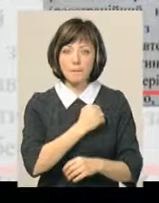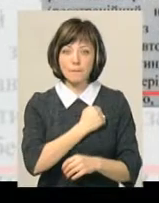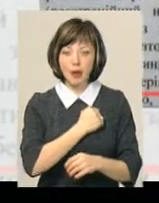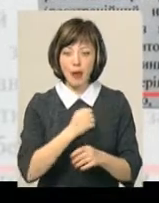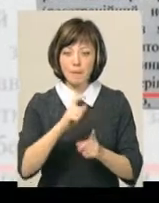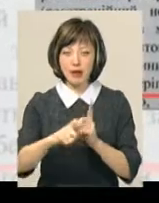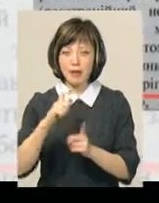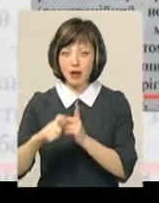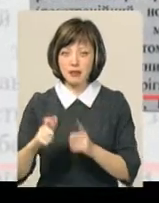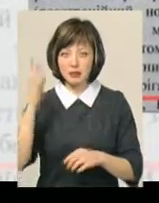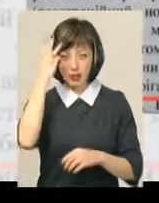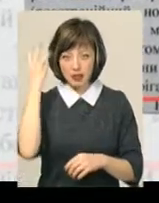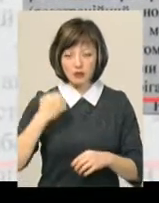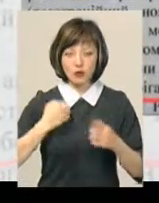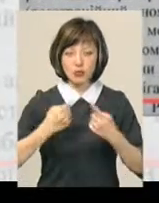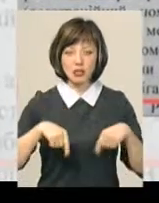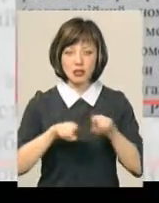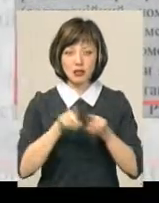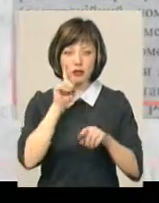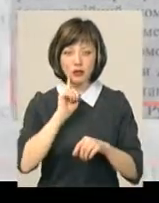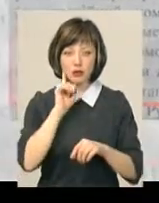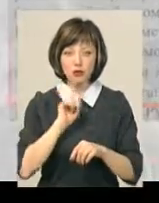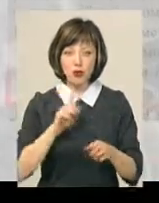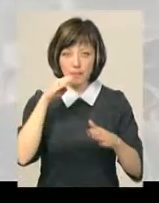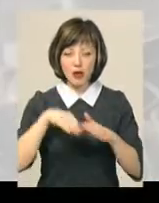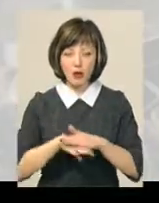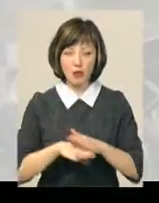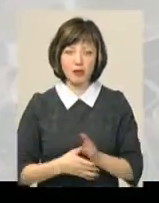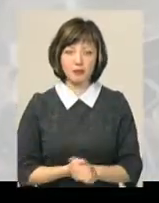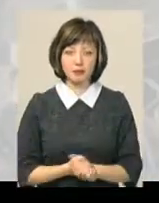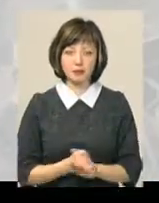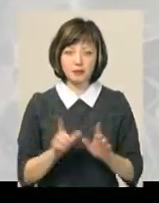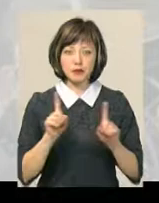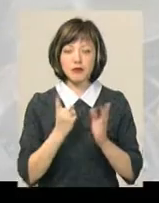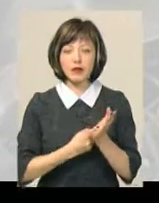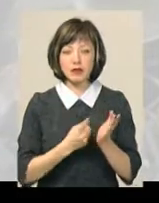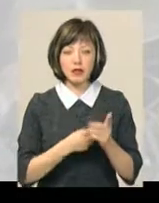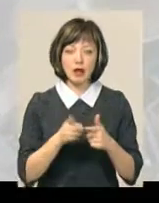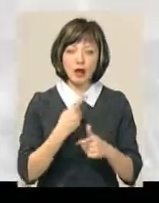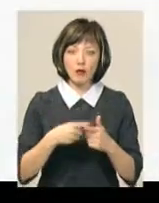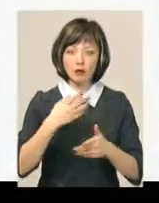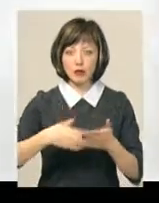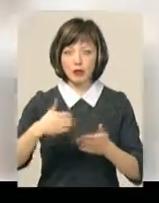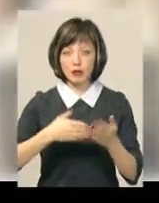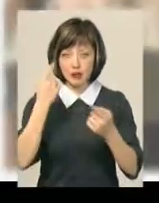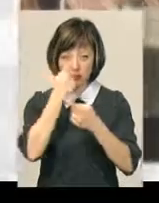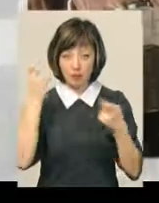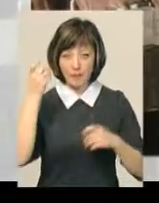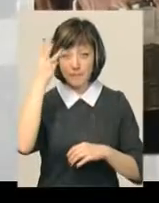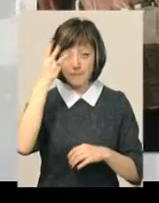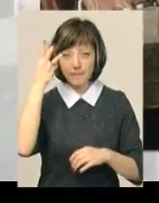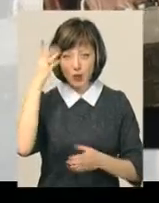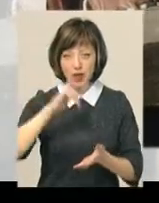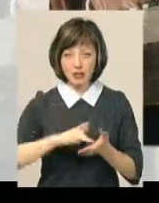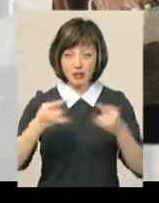у Хмельницькій військовій частині з метою її тимчасового переховування. Аби підтвердити чи спростувати інформацію, редакція «Поділля-Центр»